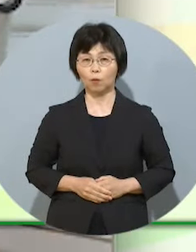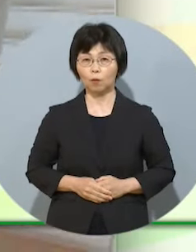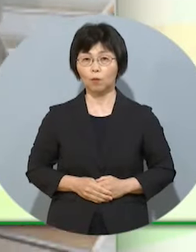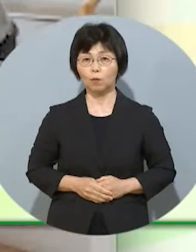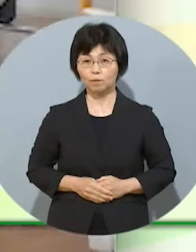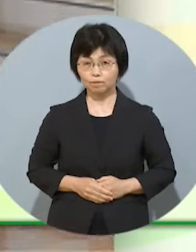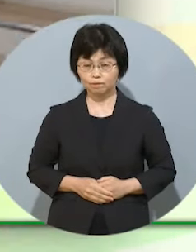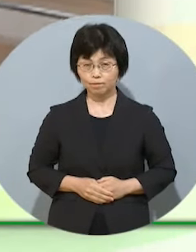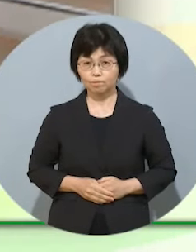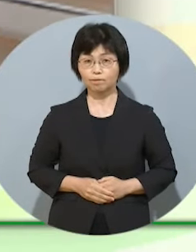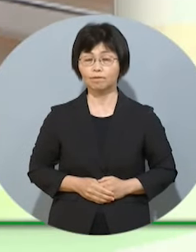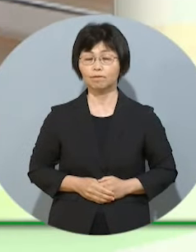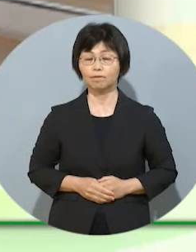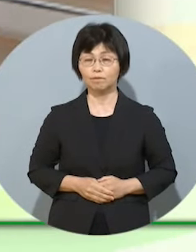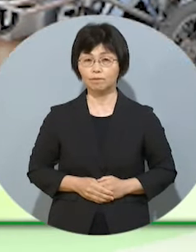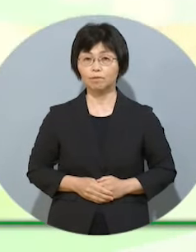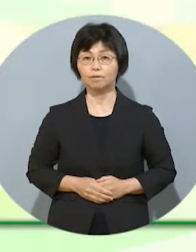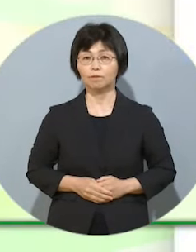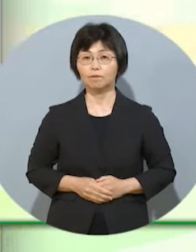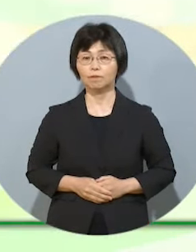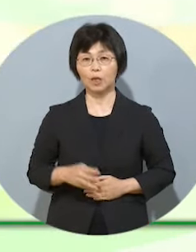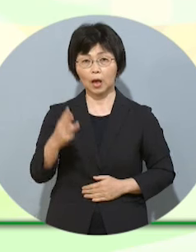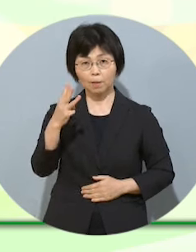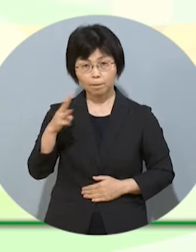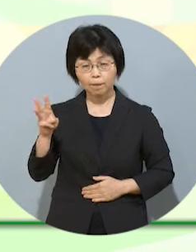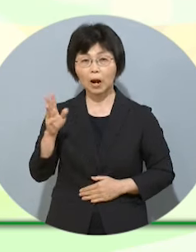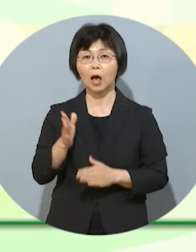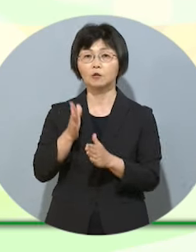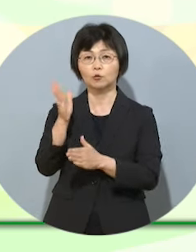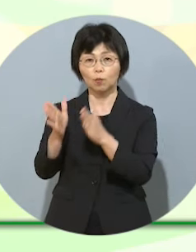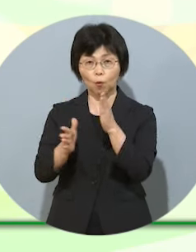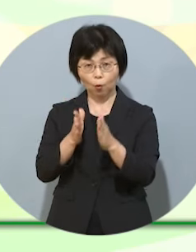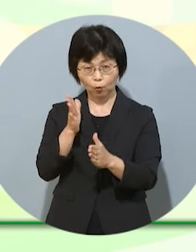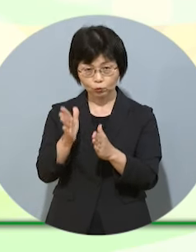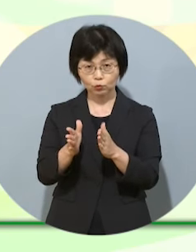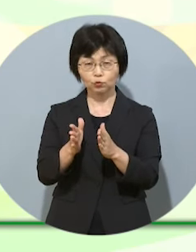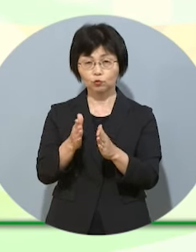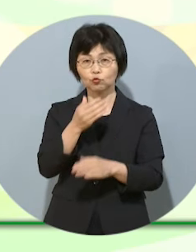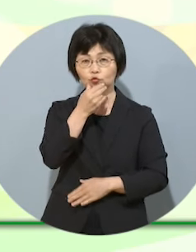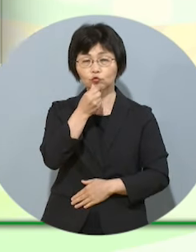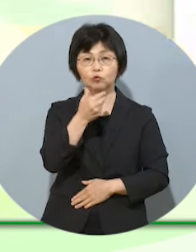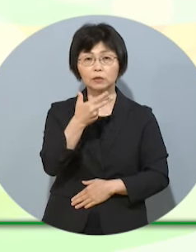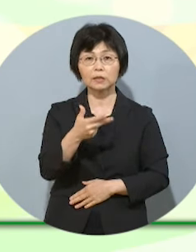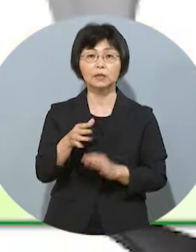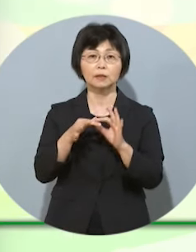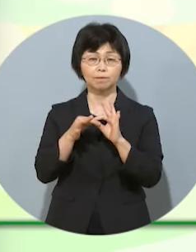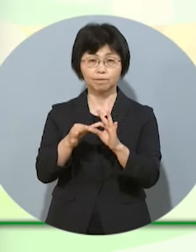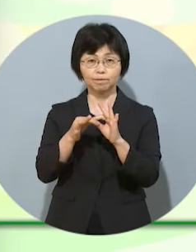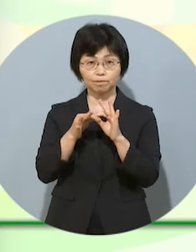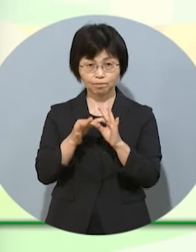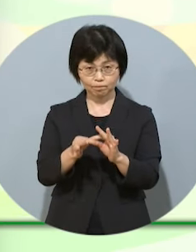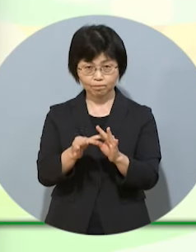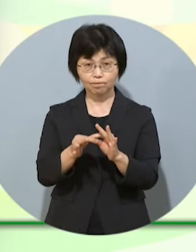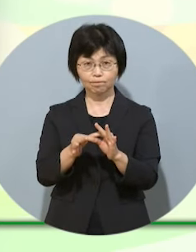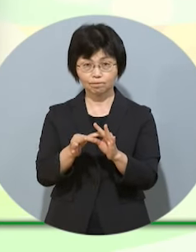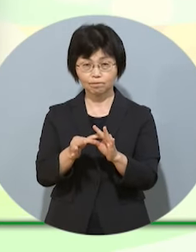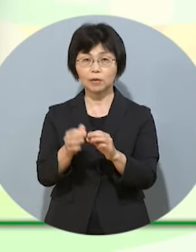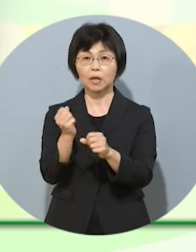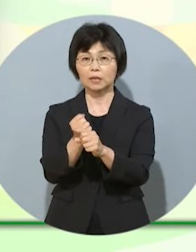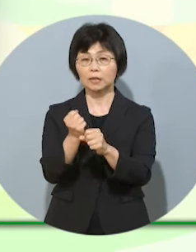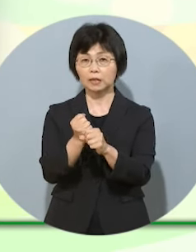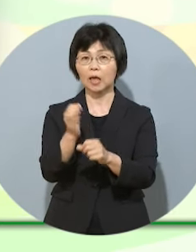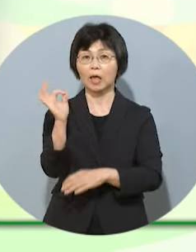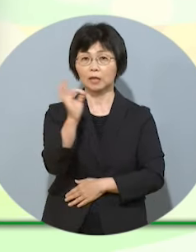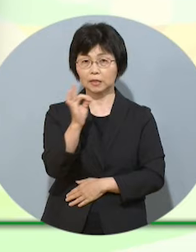助成対象となる商品はパラスポーツ関連や福祉用具などの分野に該当する製